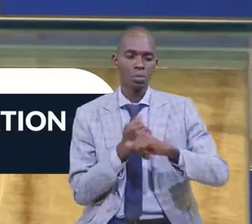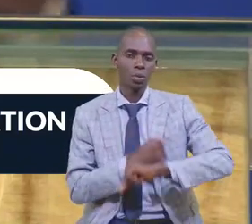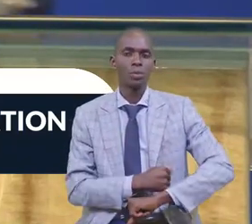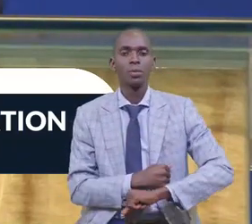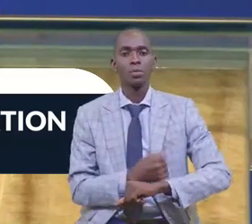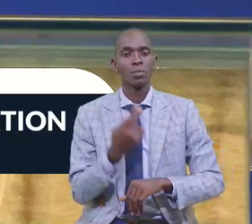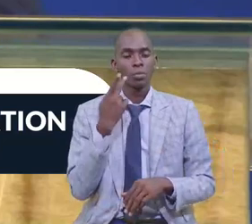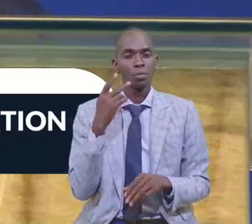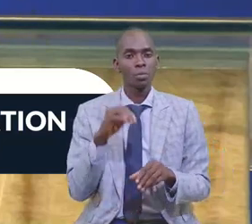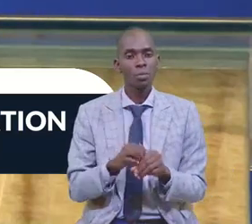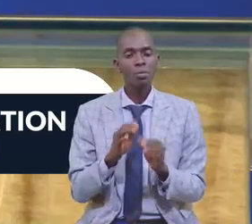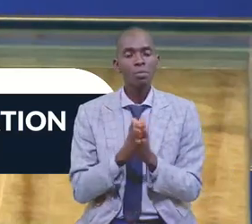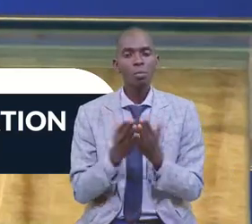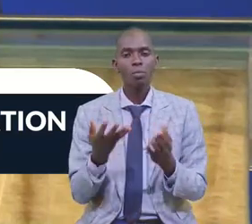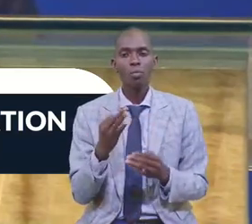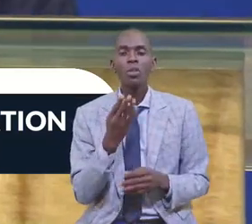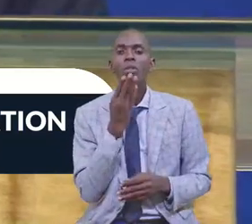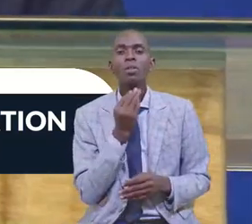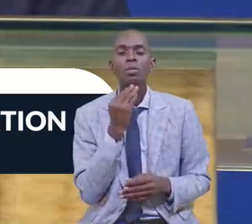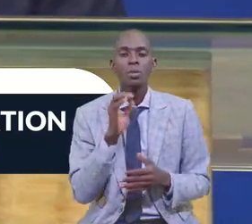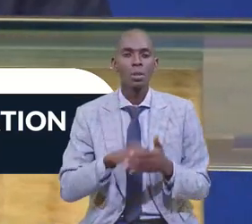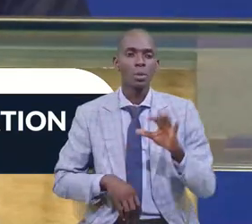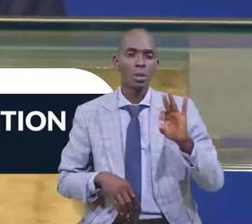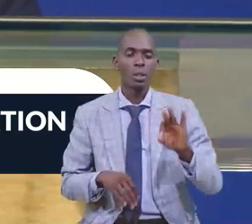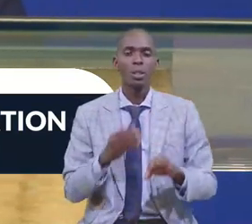consciencieuse. Allons aux Hébreux.